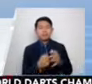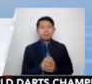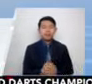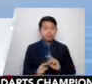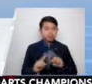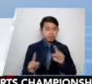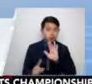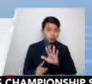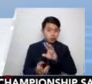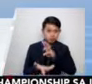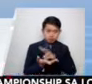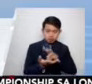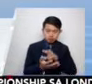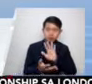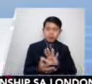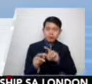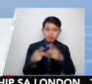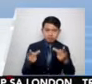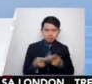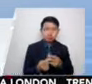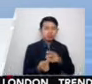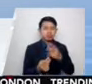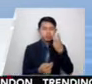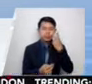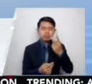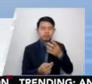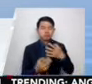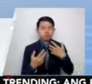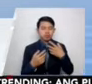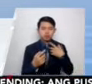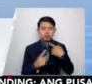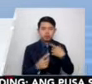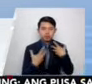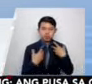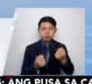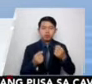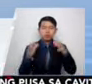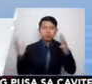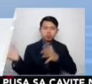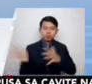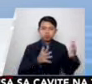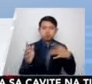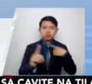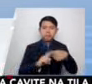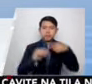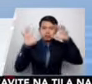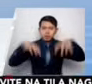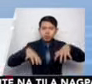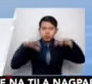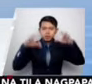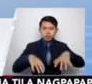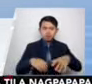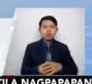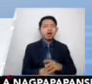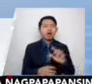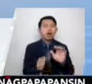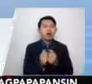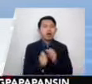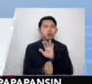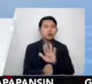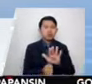nakikita, bukod ho dun sa malakas na hangin, ulan, ano ho ang nagagawa nyo ng paghahanda para hindi ho kayo labis